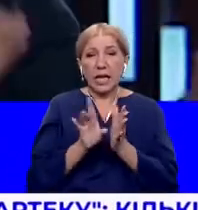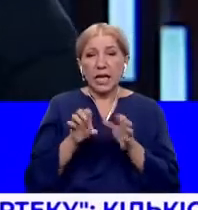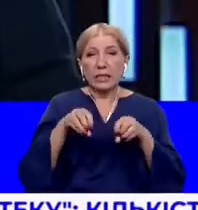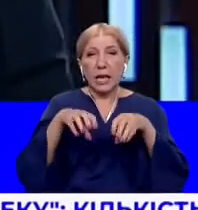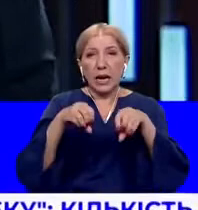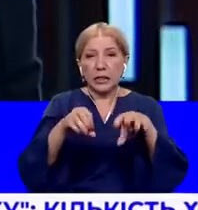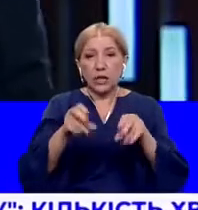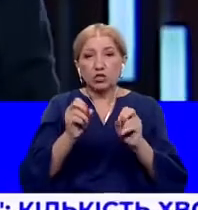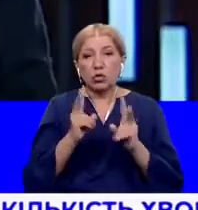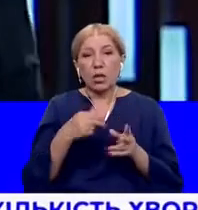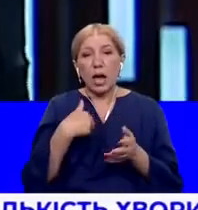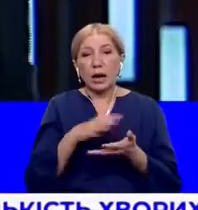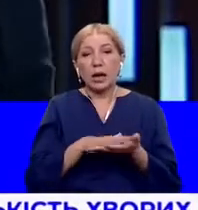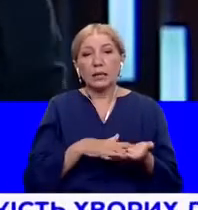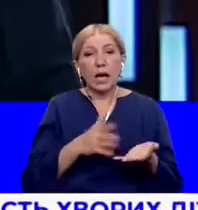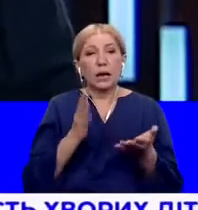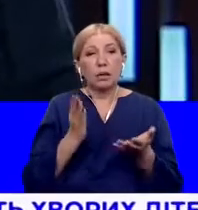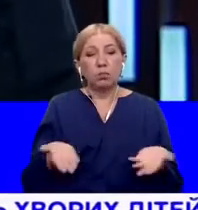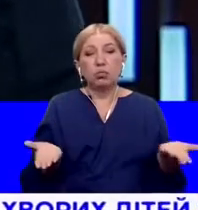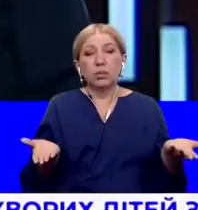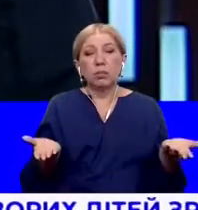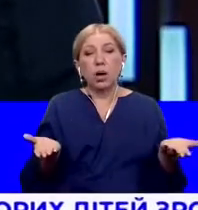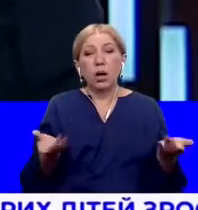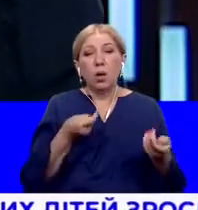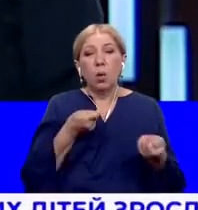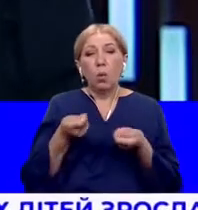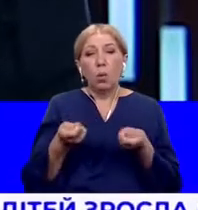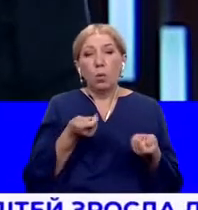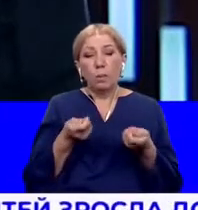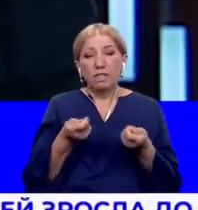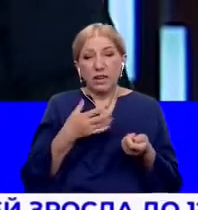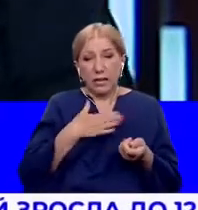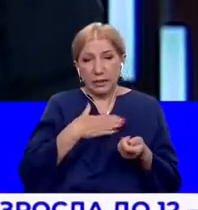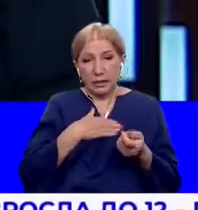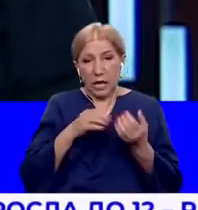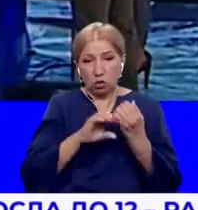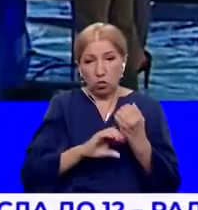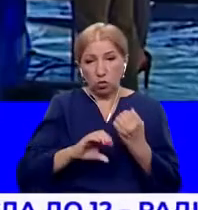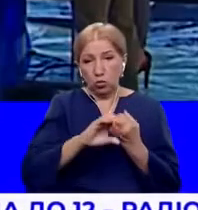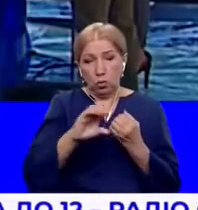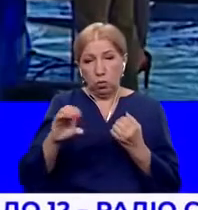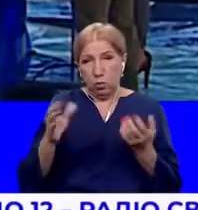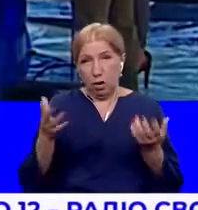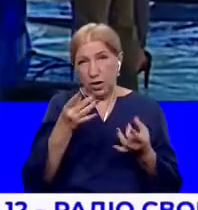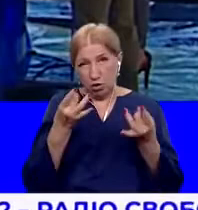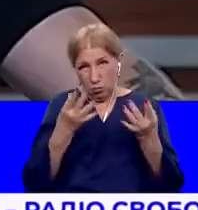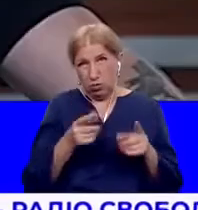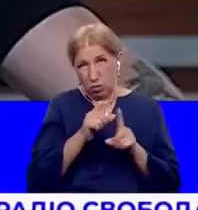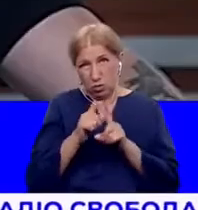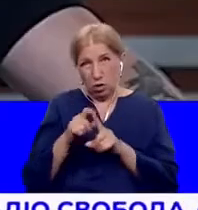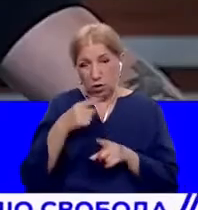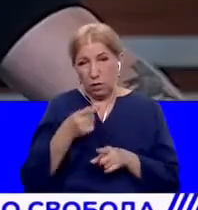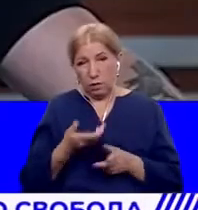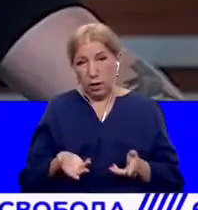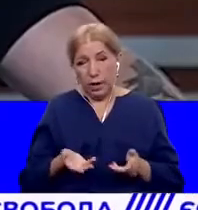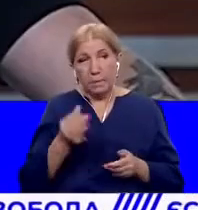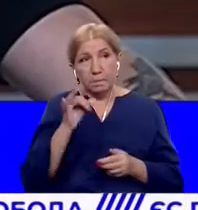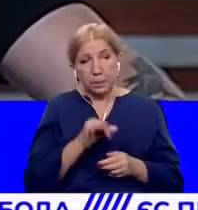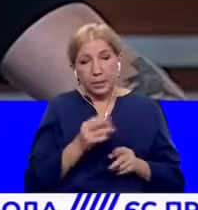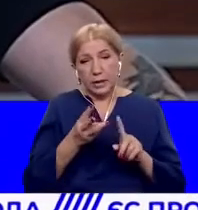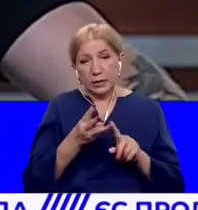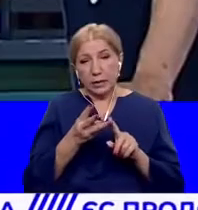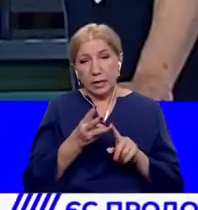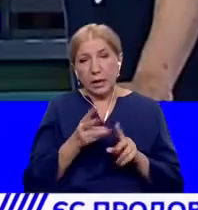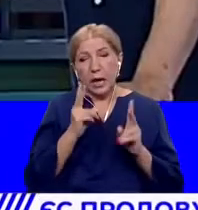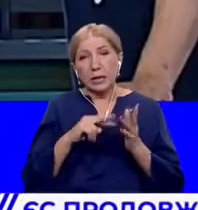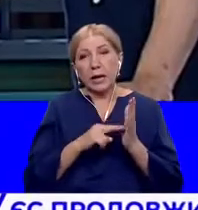як ми далі будемо, ну, власне, управляти нашою трубою, да, якщо простіше говорячи. І третє – це